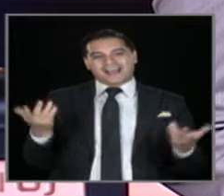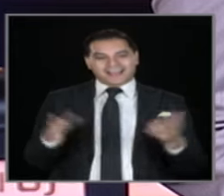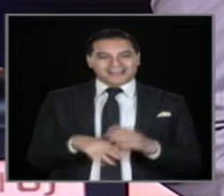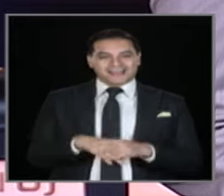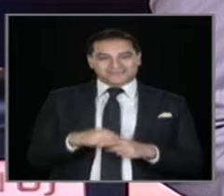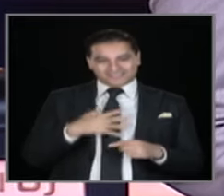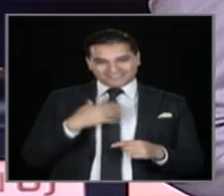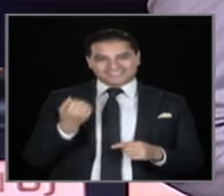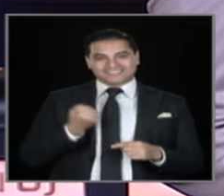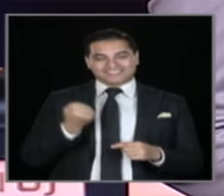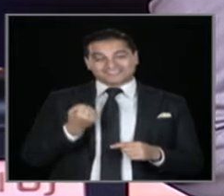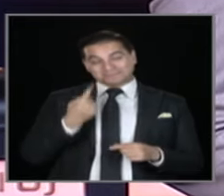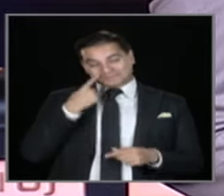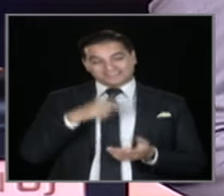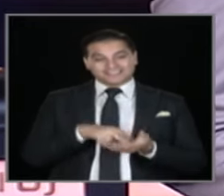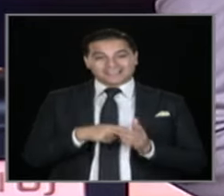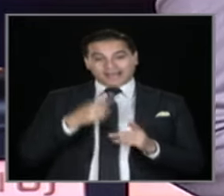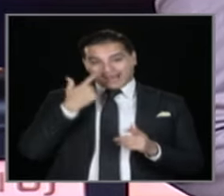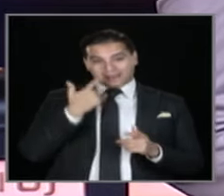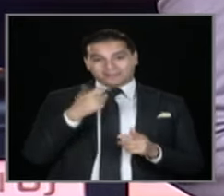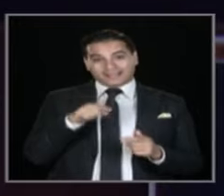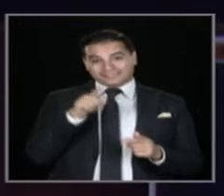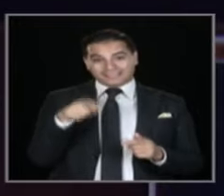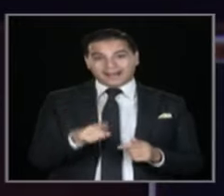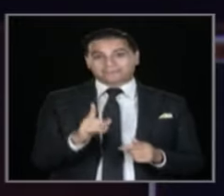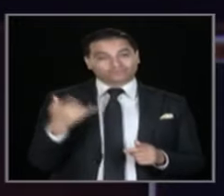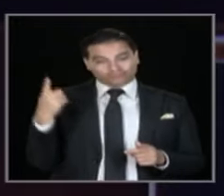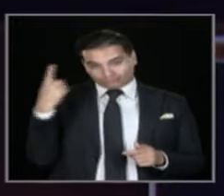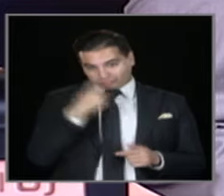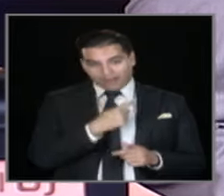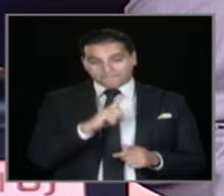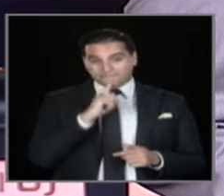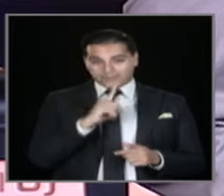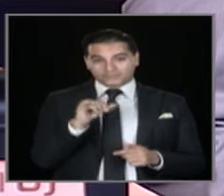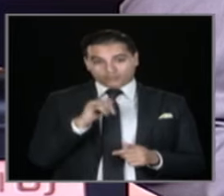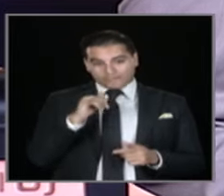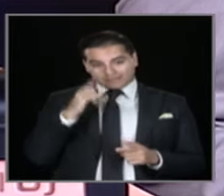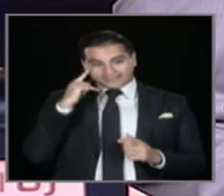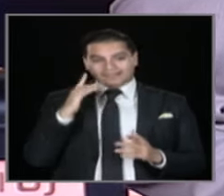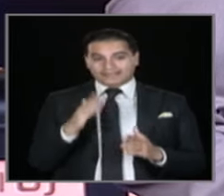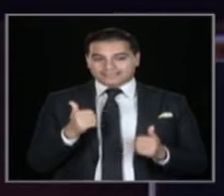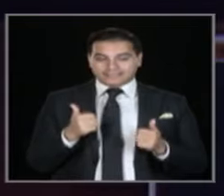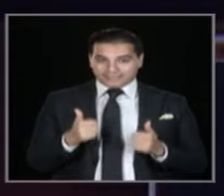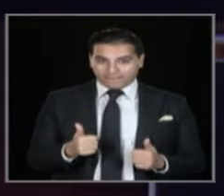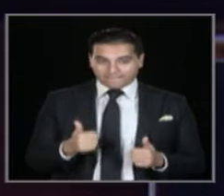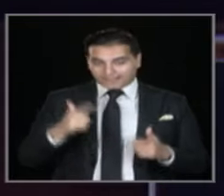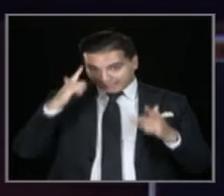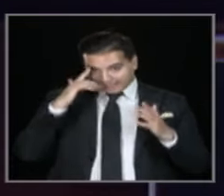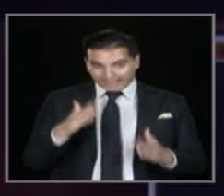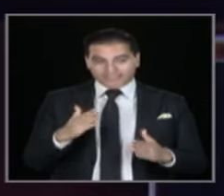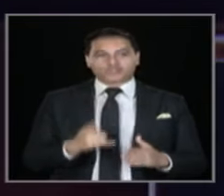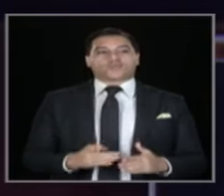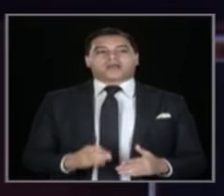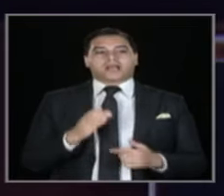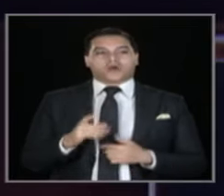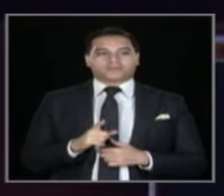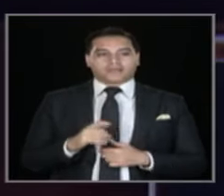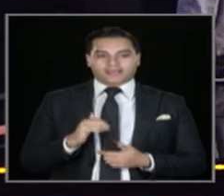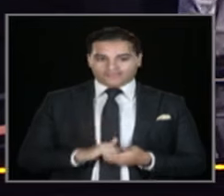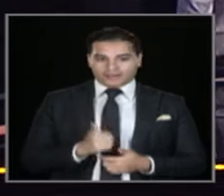وقتها. بص، الاسئله مش صعبه يا يوسف خالص، ولكن محتاجه منك بس شويه تركيز. ركز هتجاوب.